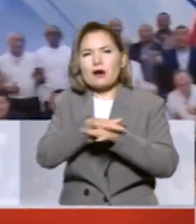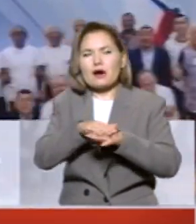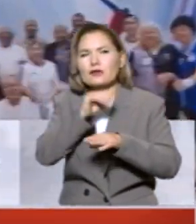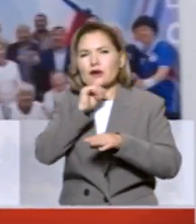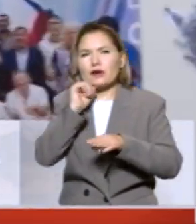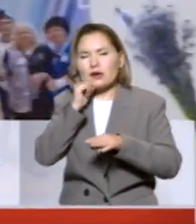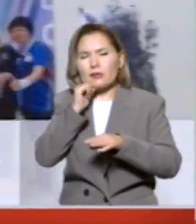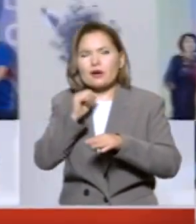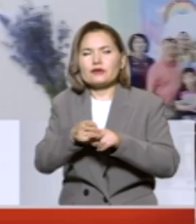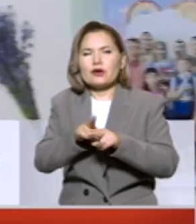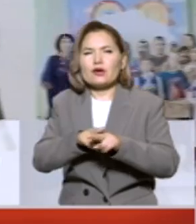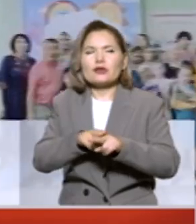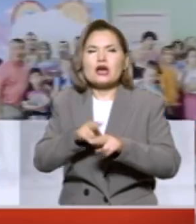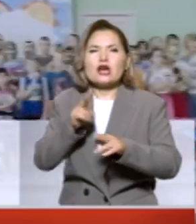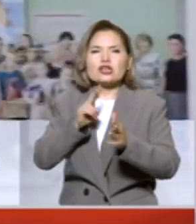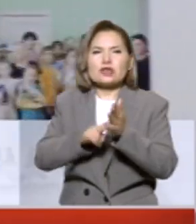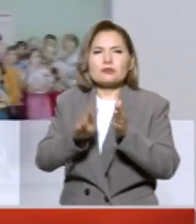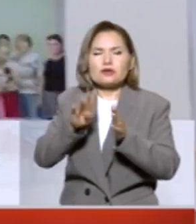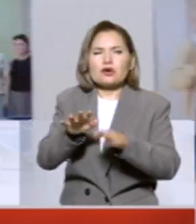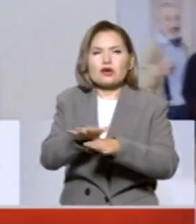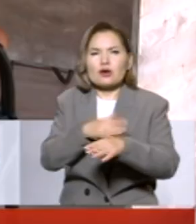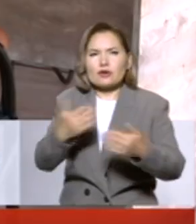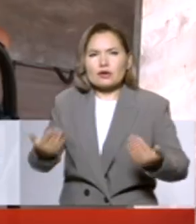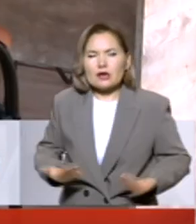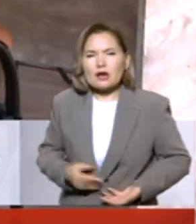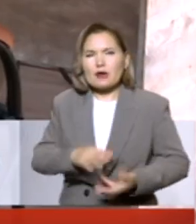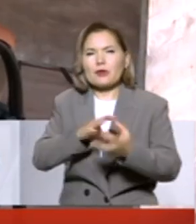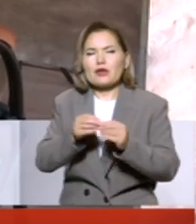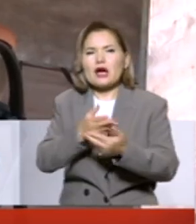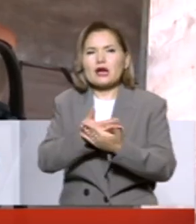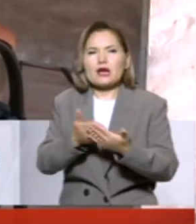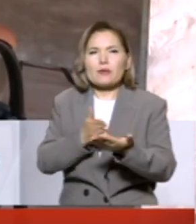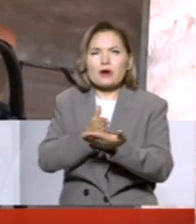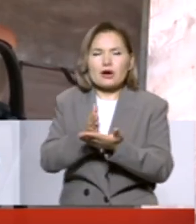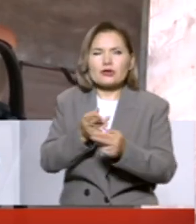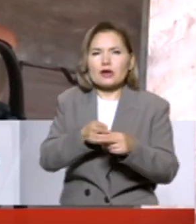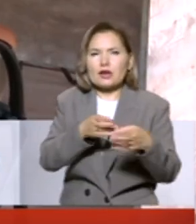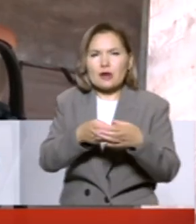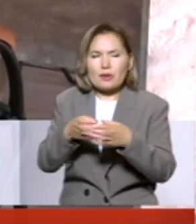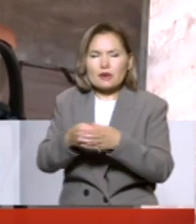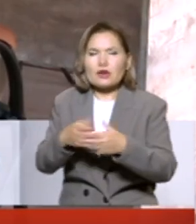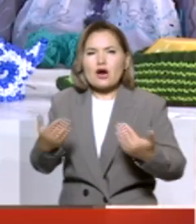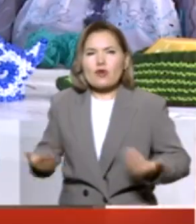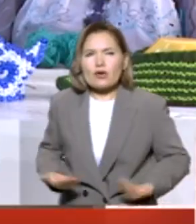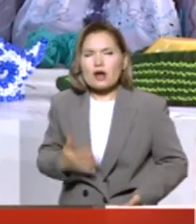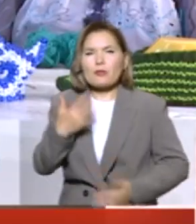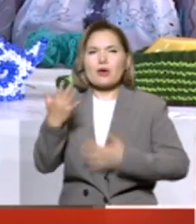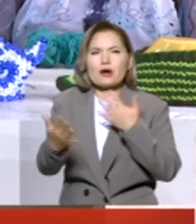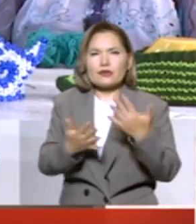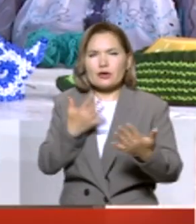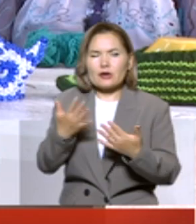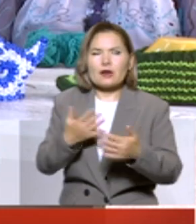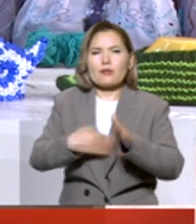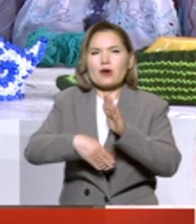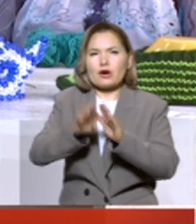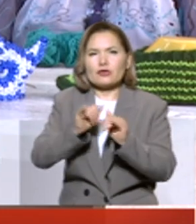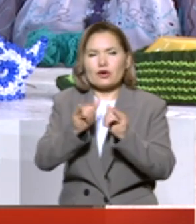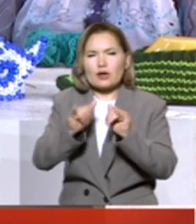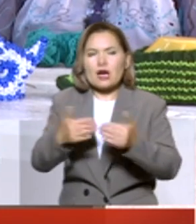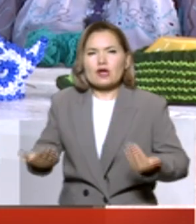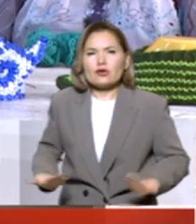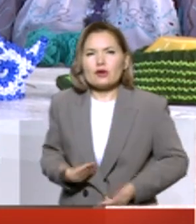жас. Ресми дерек осылай дейді. Орталық мамандары түрлі бағыттағы үйірмелер өмірге деген құлшынысты да оятып, өмір